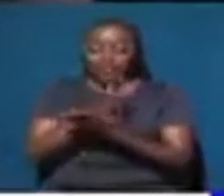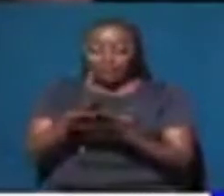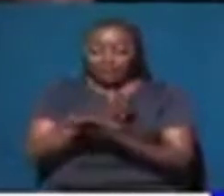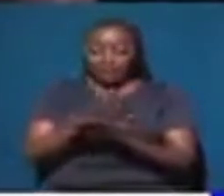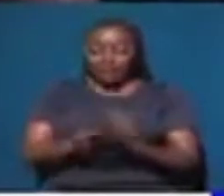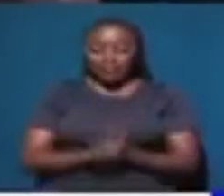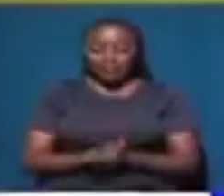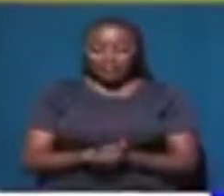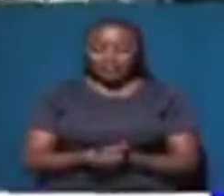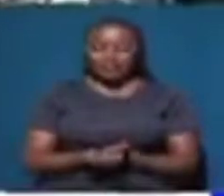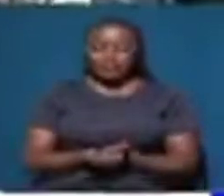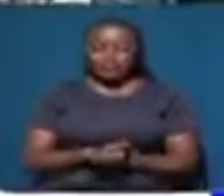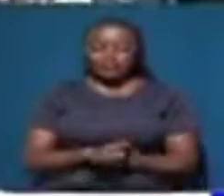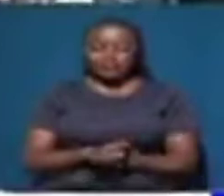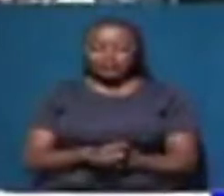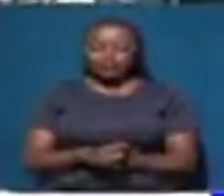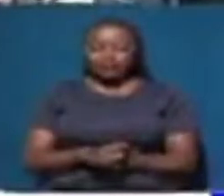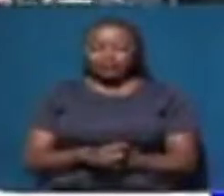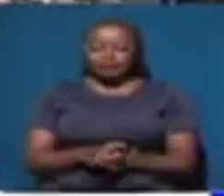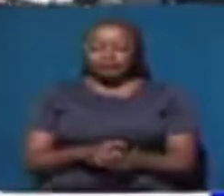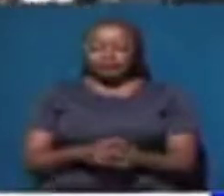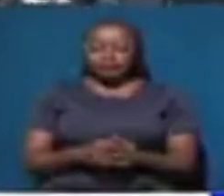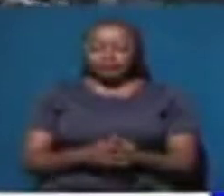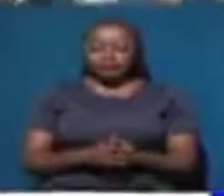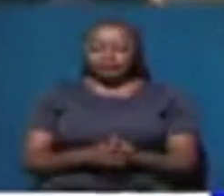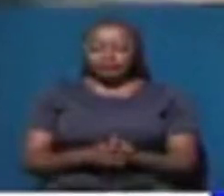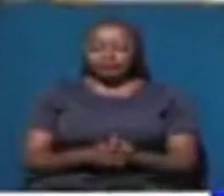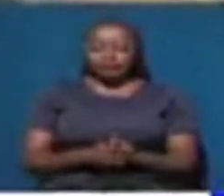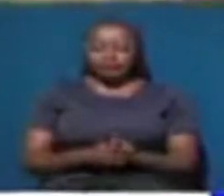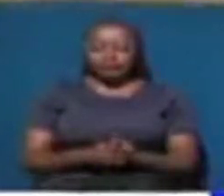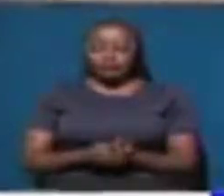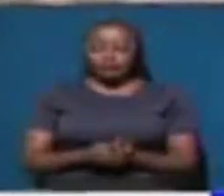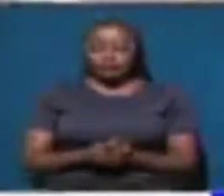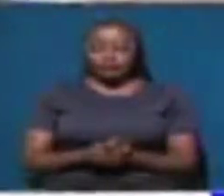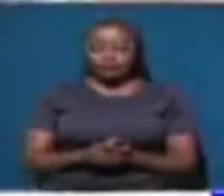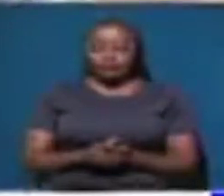ngĩribotera Inoro TV Getu wa Garimaria wa Mũigana